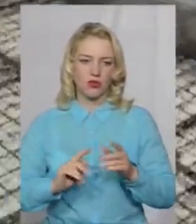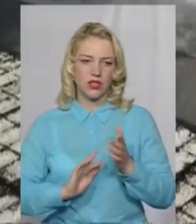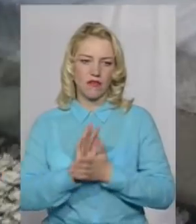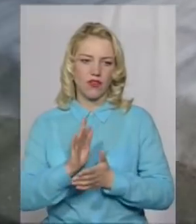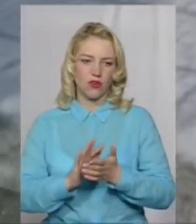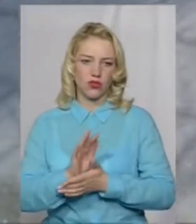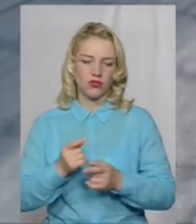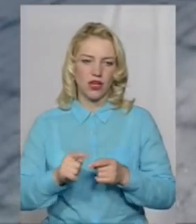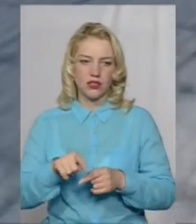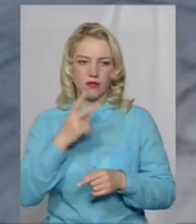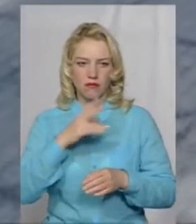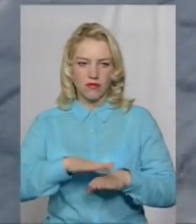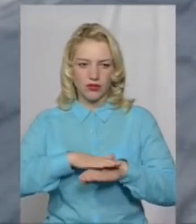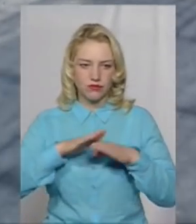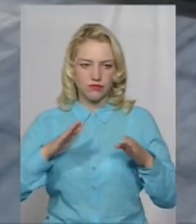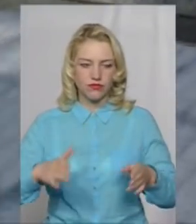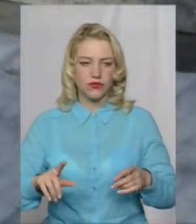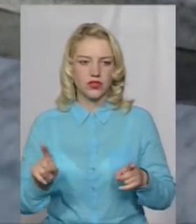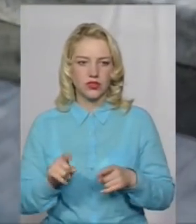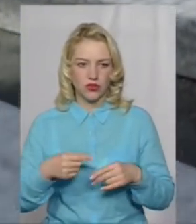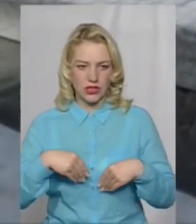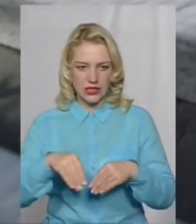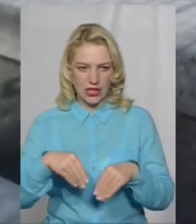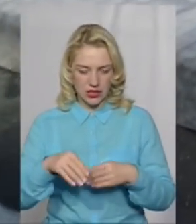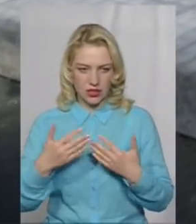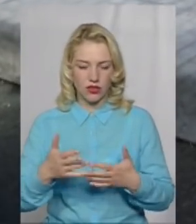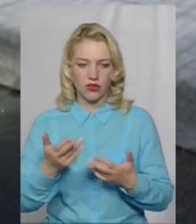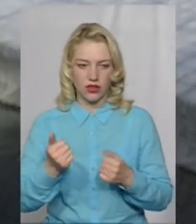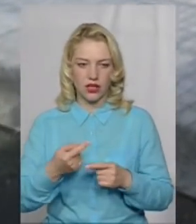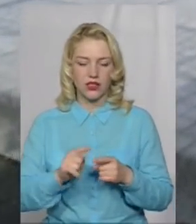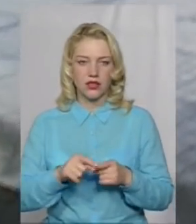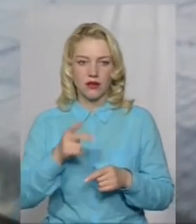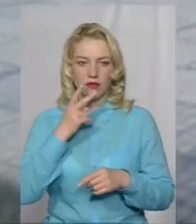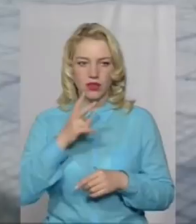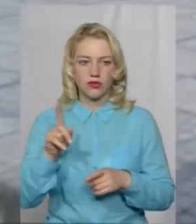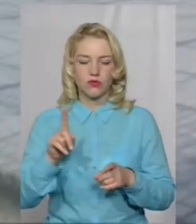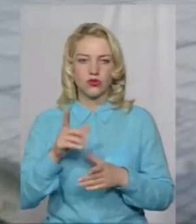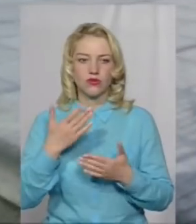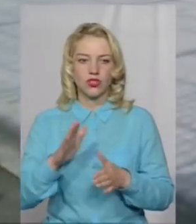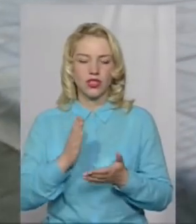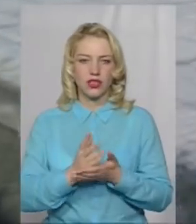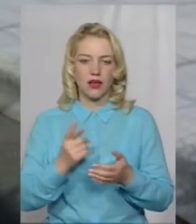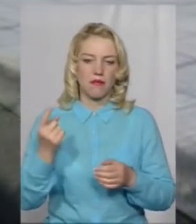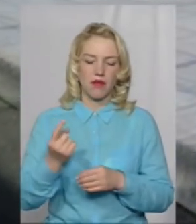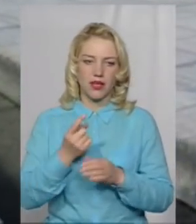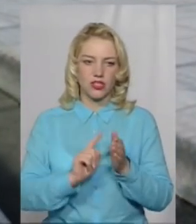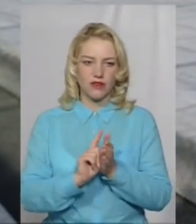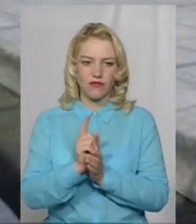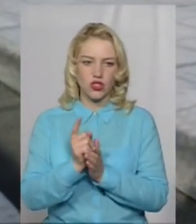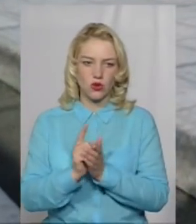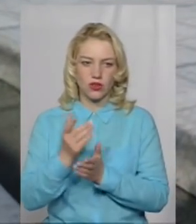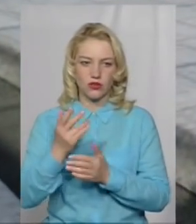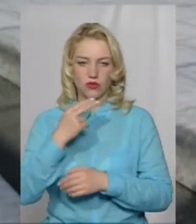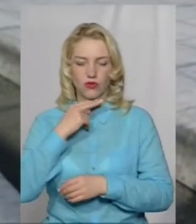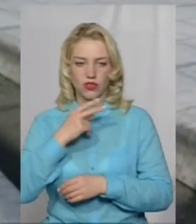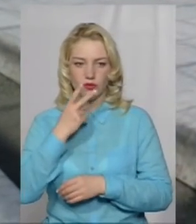вирощування таким способом. А це ми вже бачимо, це вже з плантації засіяного, так? Так, і ми вже бачимо сьогодні навіть, що є перші сходи. Якщо уважно придивитися,